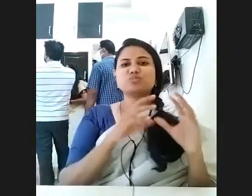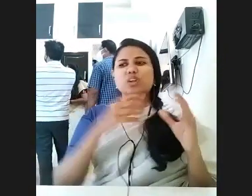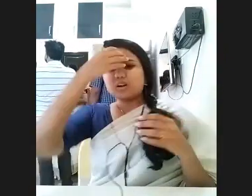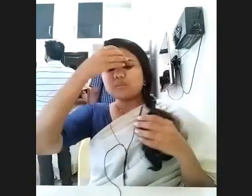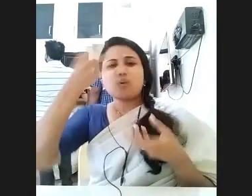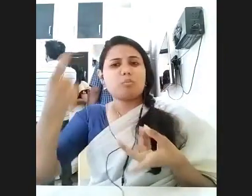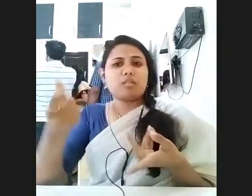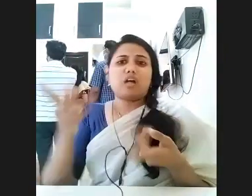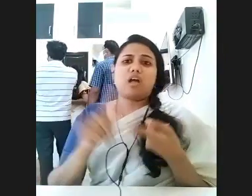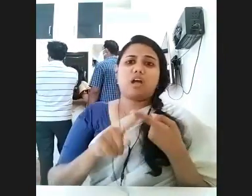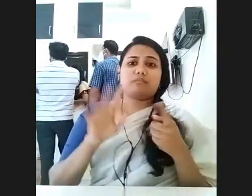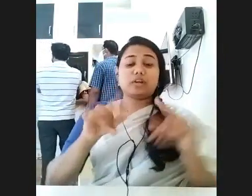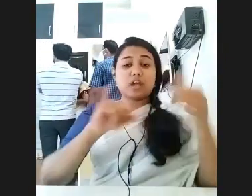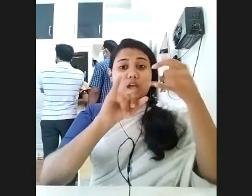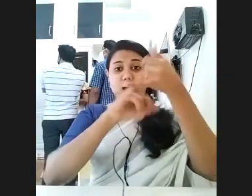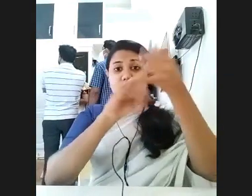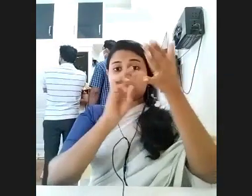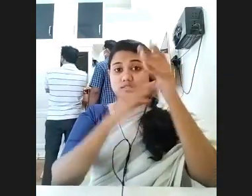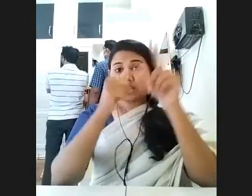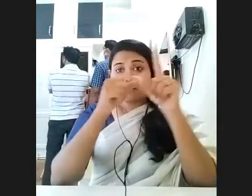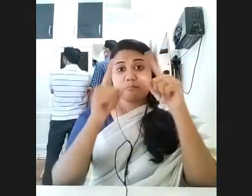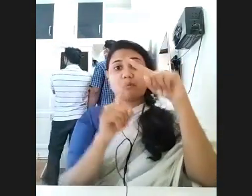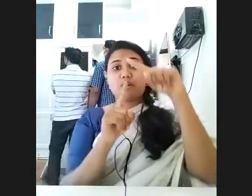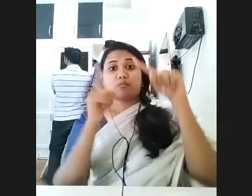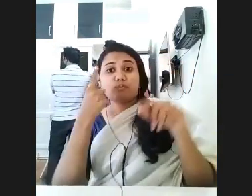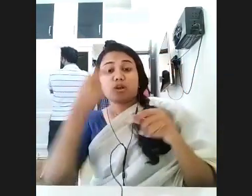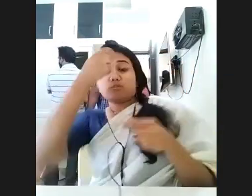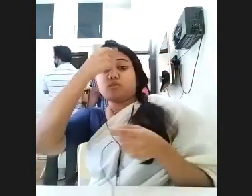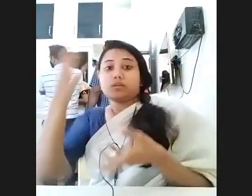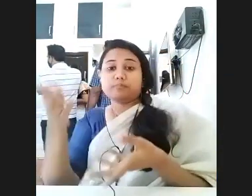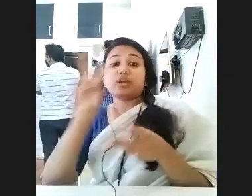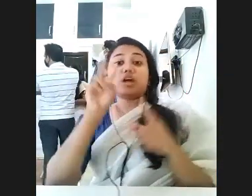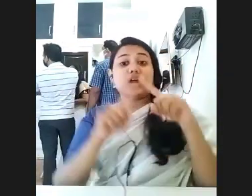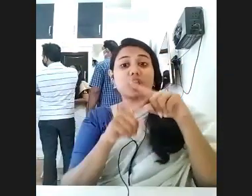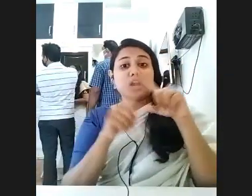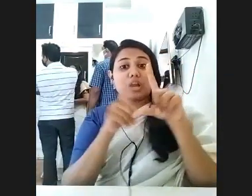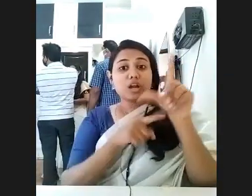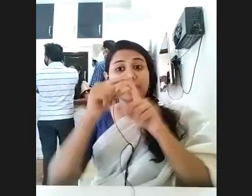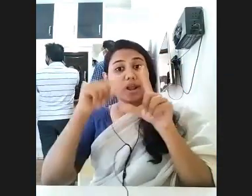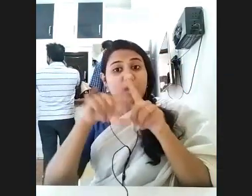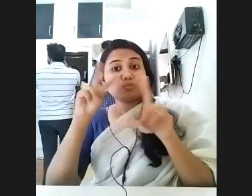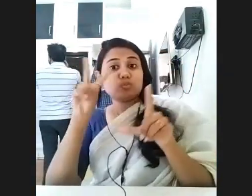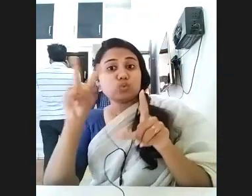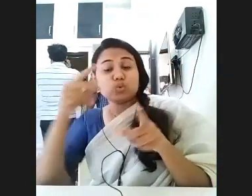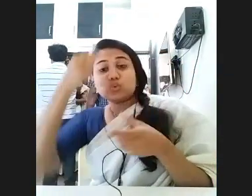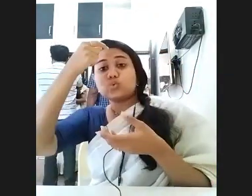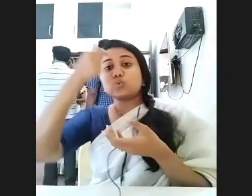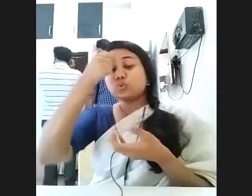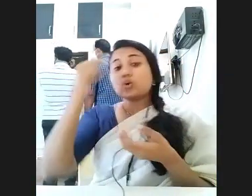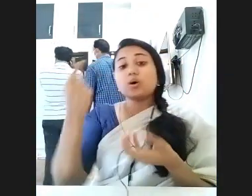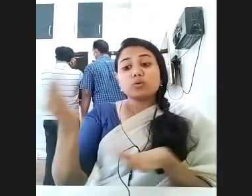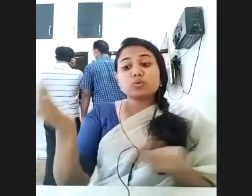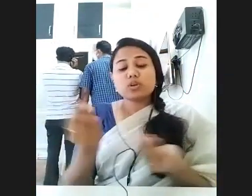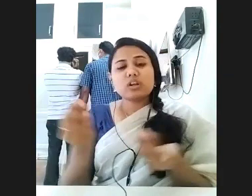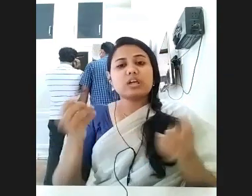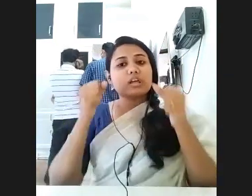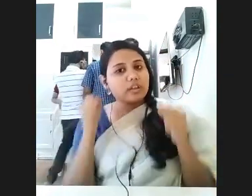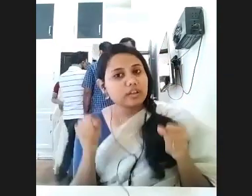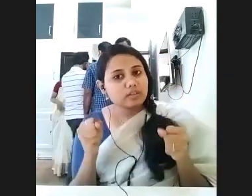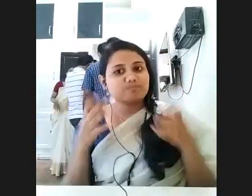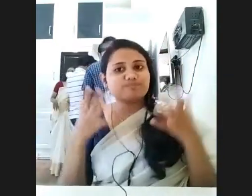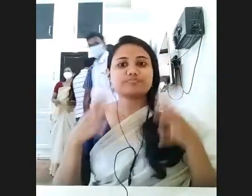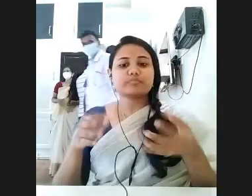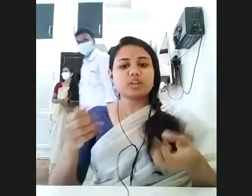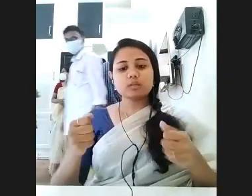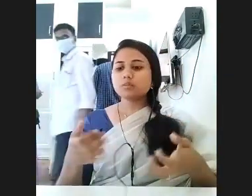SMA type 1 കുട്ടികളിൽ കാണാറുള്ളത്. ടൈപ്പ് 2 കുട്ടികൾ ഇരിക്കുന്ന കഴിവുകൾ വരെ അവർക്ക് കിട്ടുന്നതാണ്. ഇരിക്കുന്നത് പറഞ്ഞാൽ നമ്മൾ